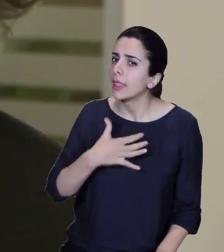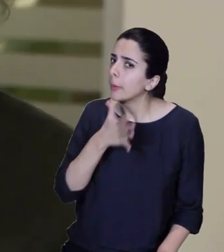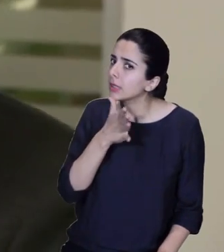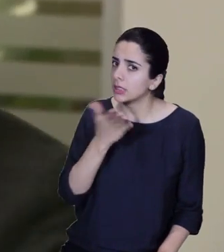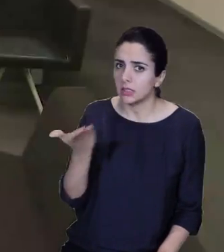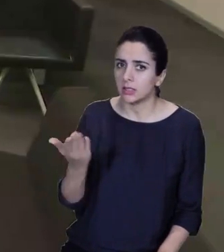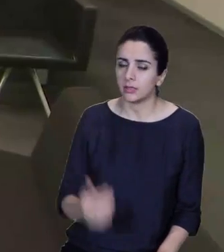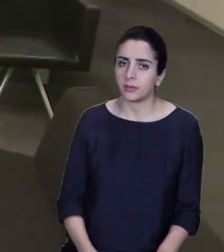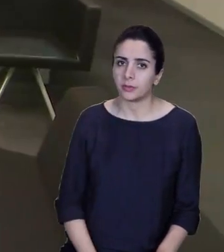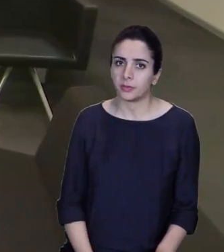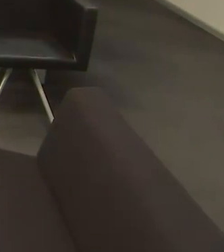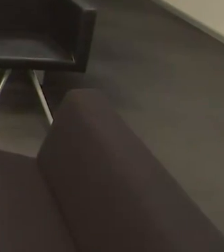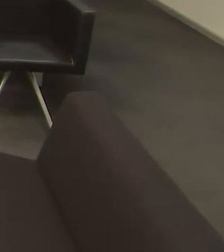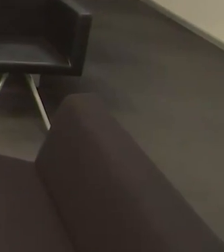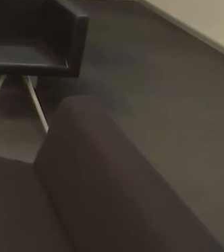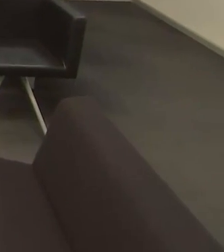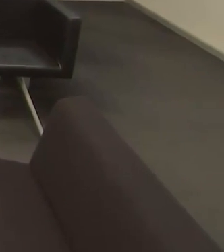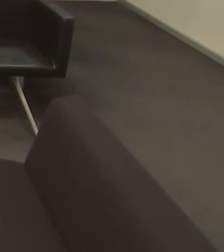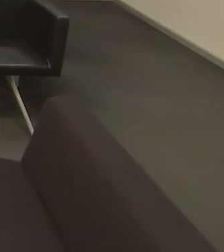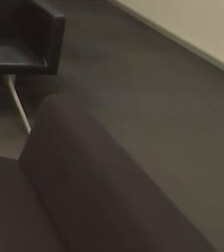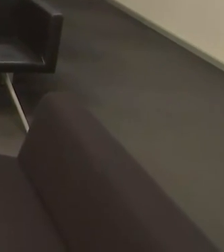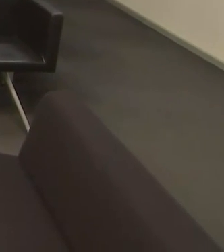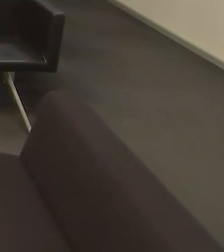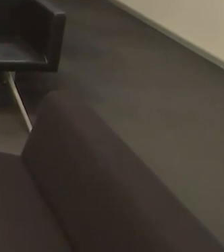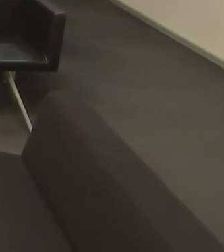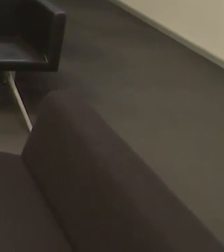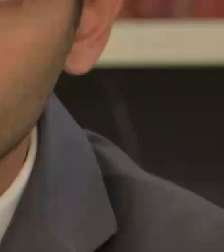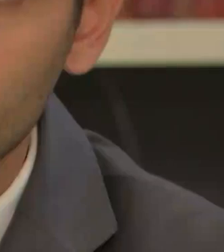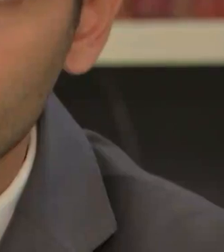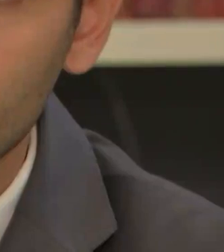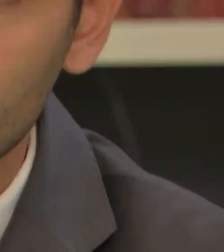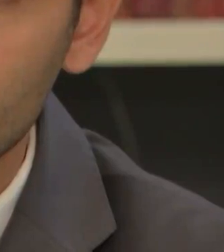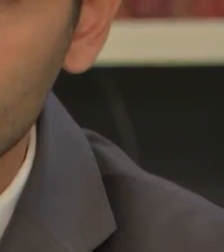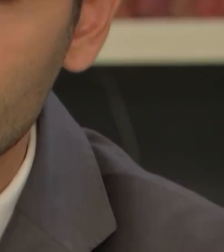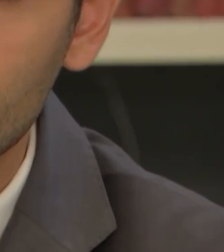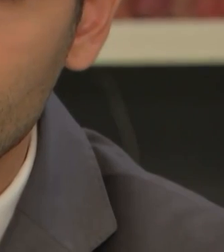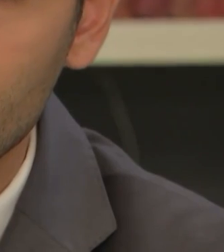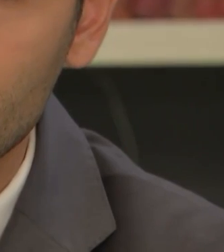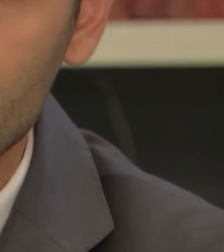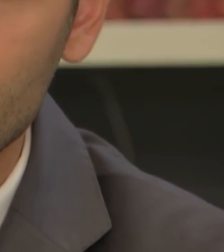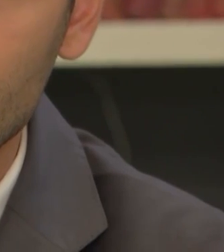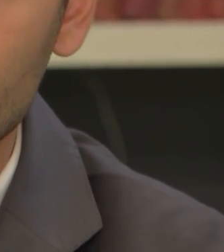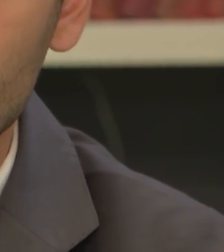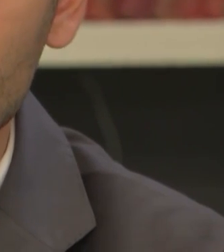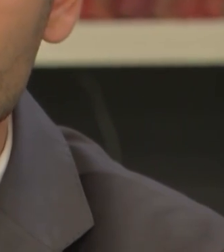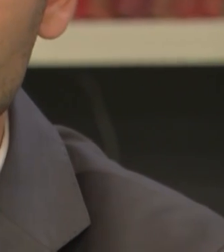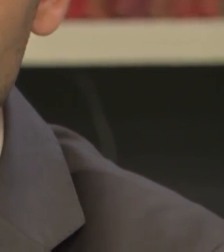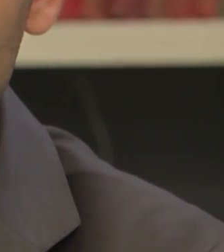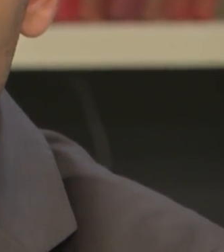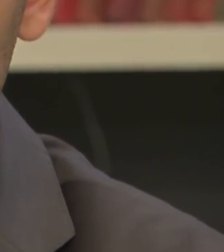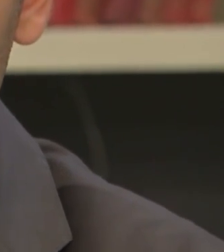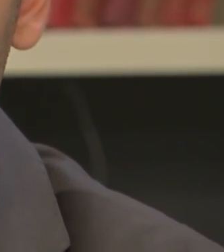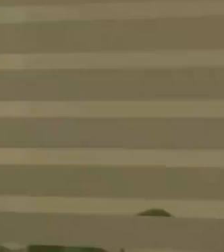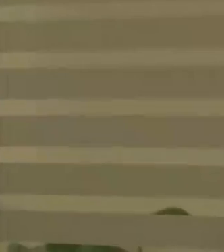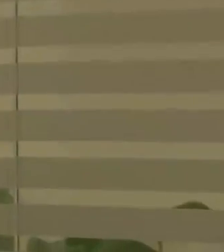bilirsin. Çıkıyor. Sol kulağında küçük halka bir küpe takılı. Ömer ilgilenmiyor gibi yaptı ama düşünceli,